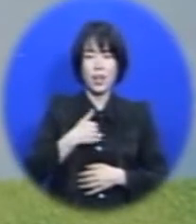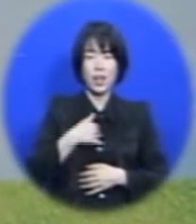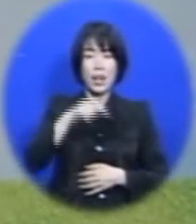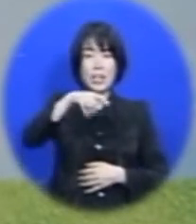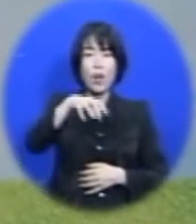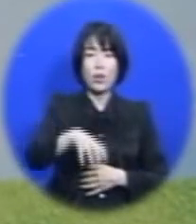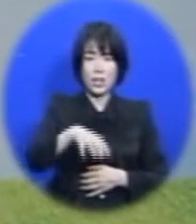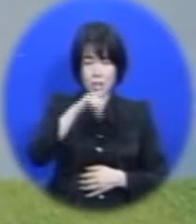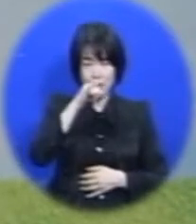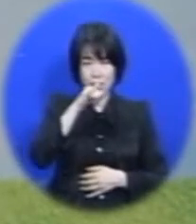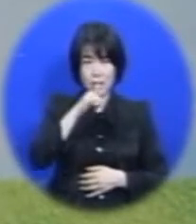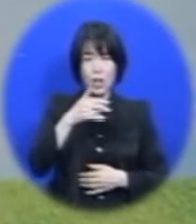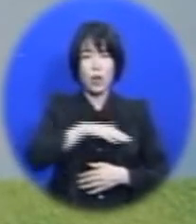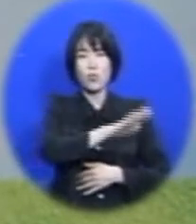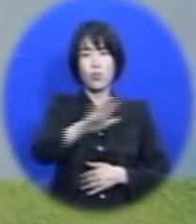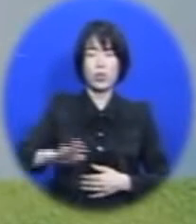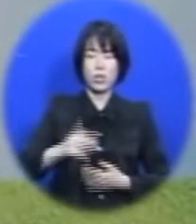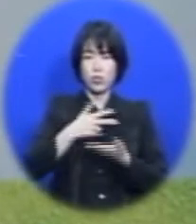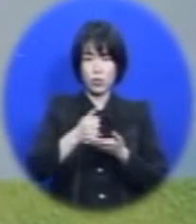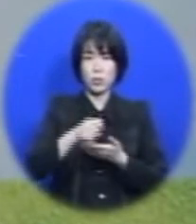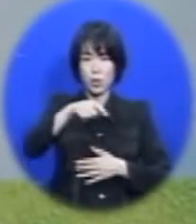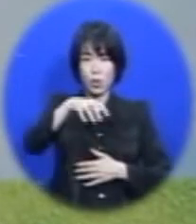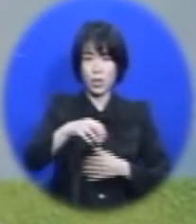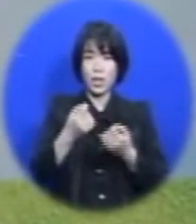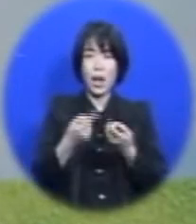여기 있으니 우리 주님이 여기 계시고